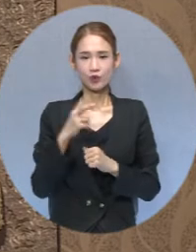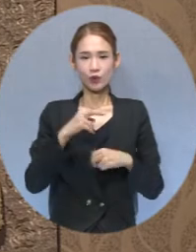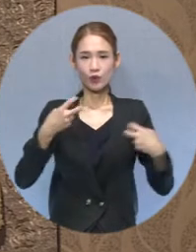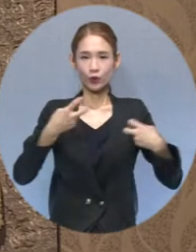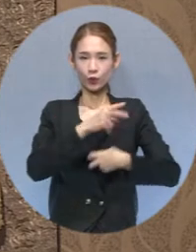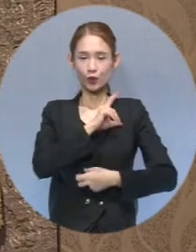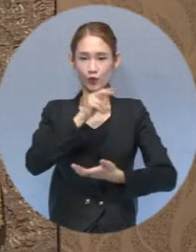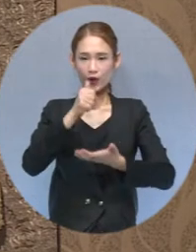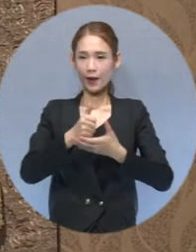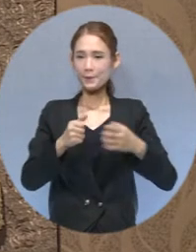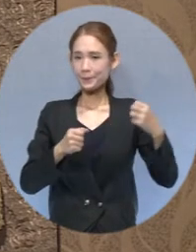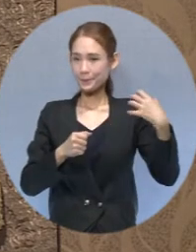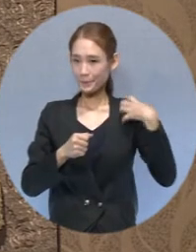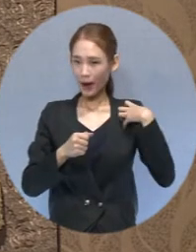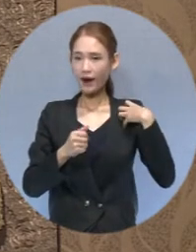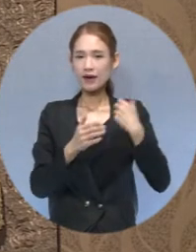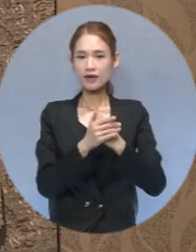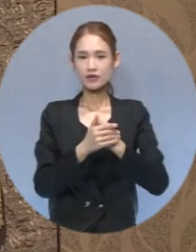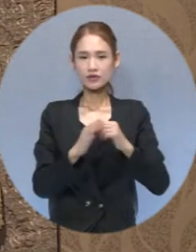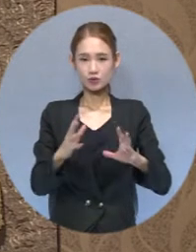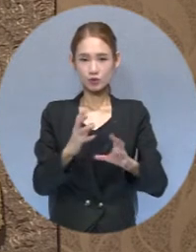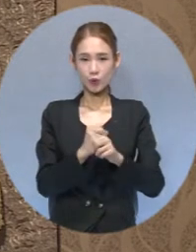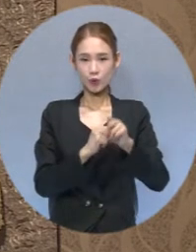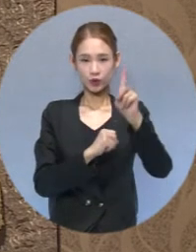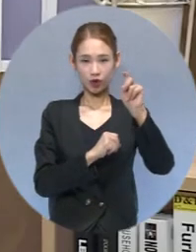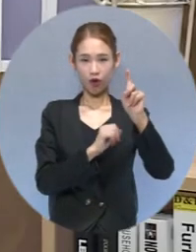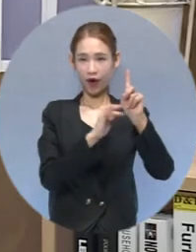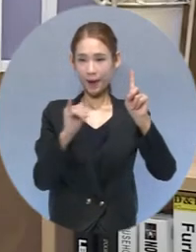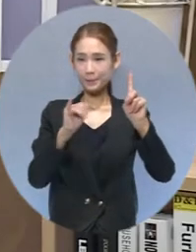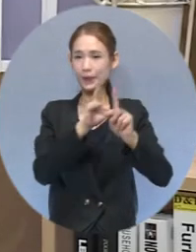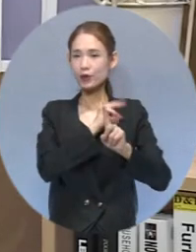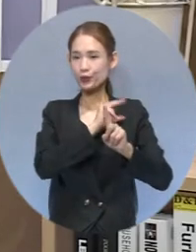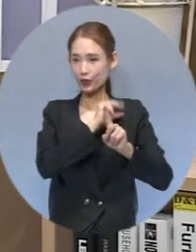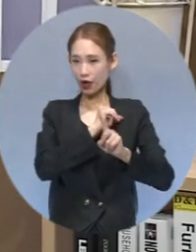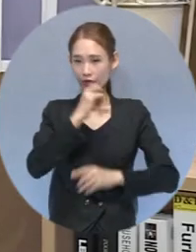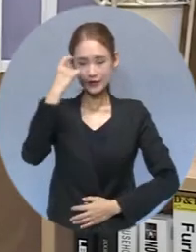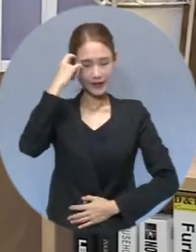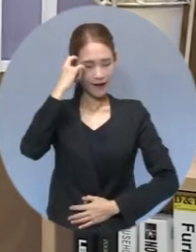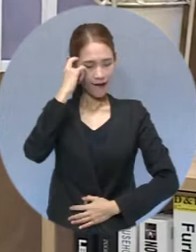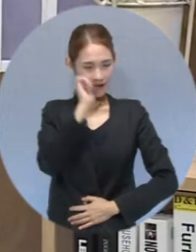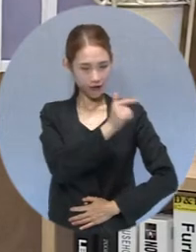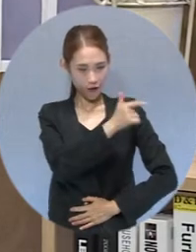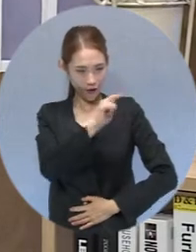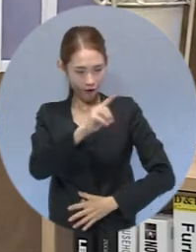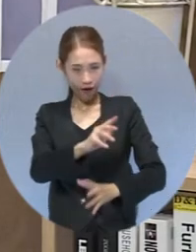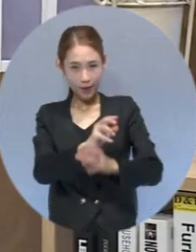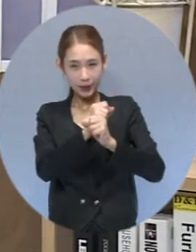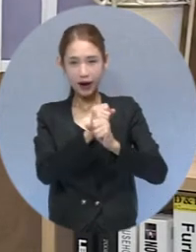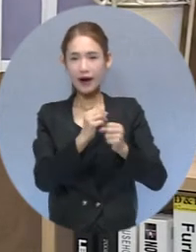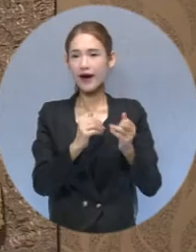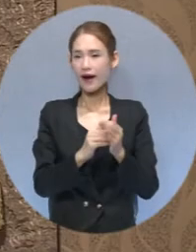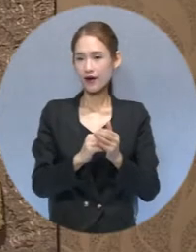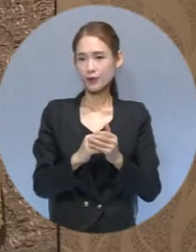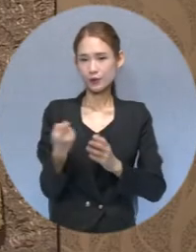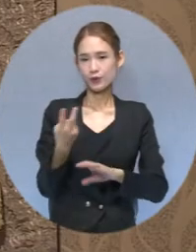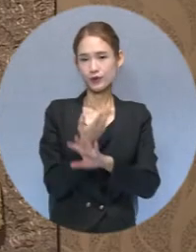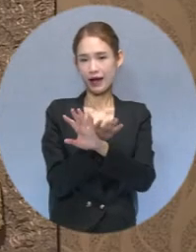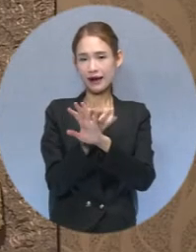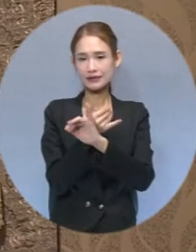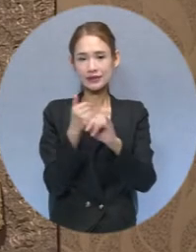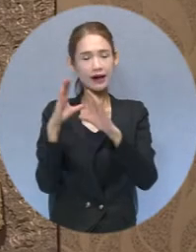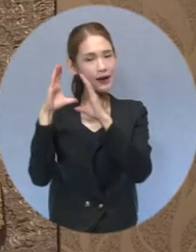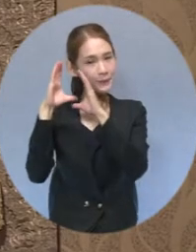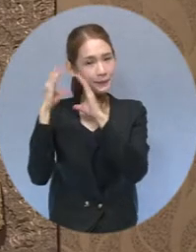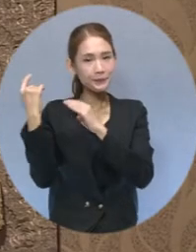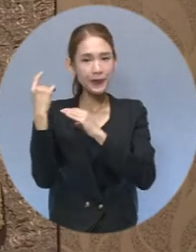되고 나서는 저희 교통위원회 11명의 의원들의 생각을 하나로 모으고 또 교통위원이 아닌 분들의 의견도 다 들어야